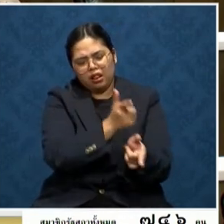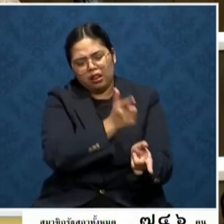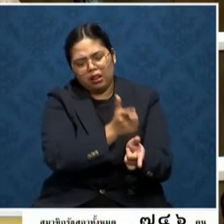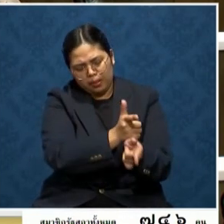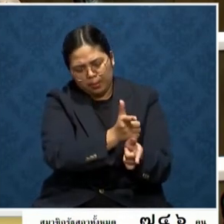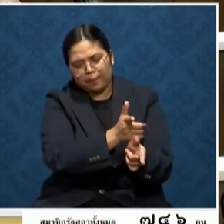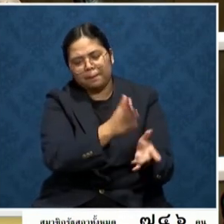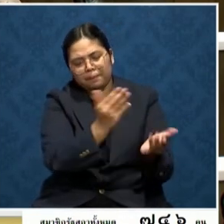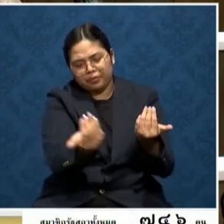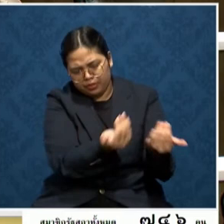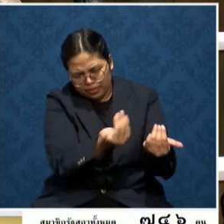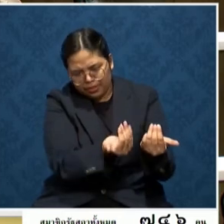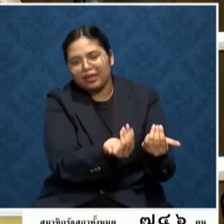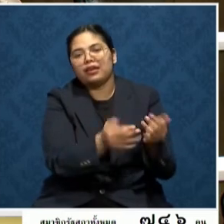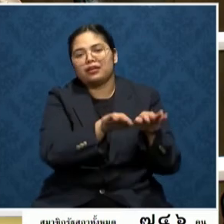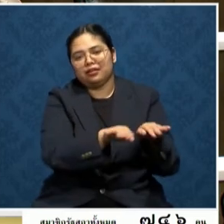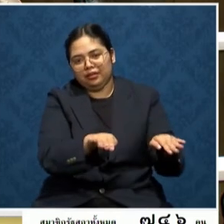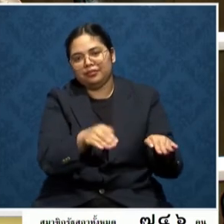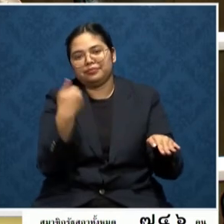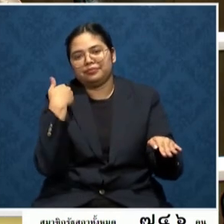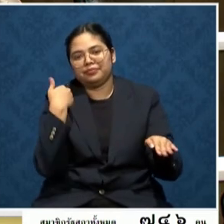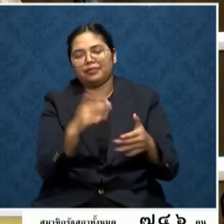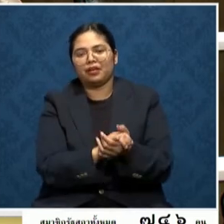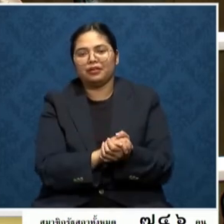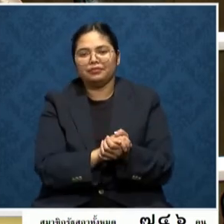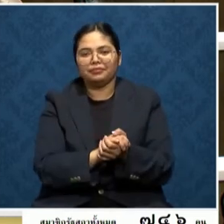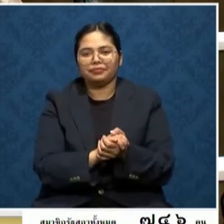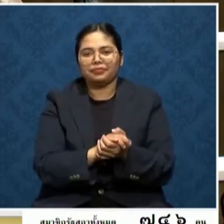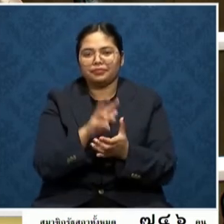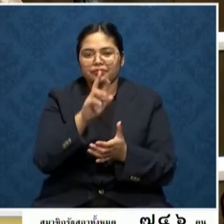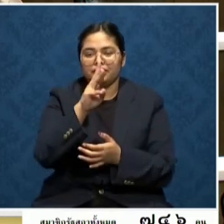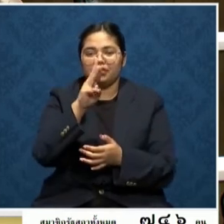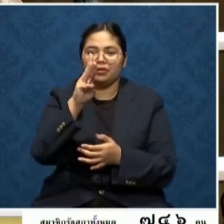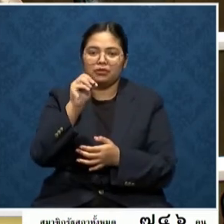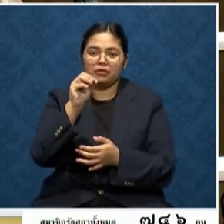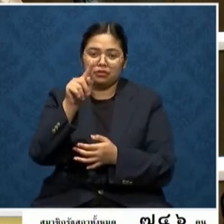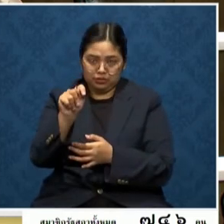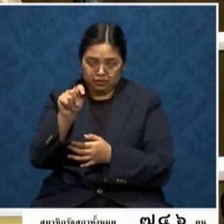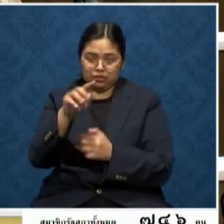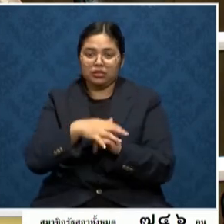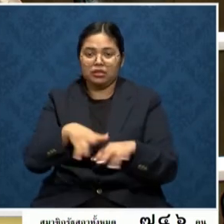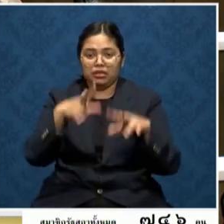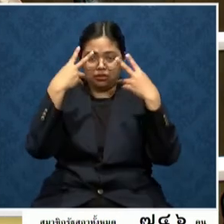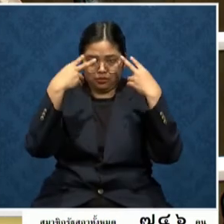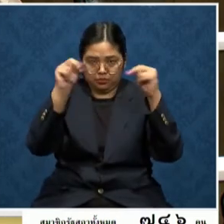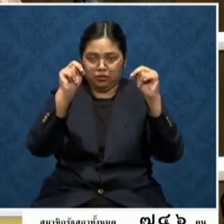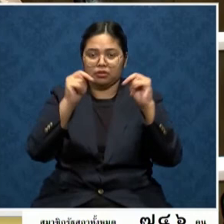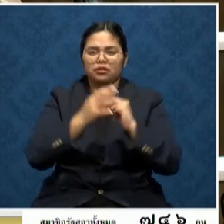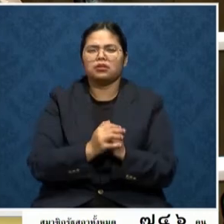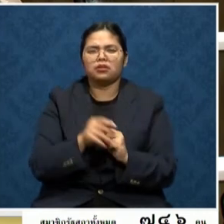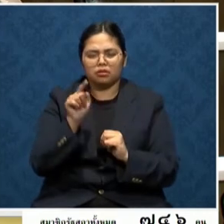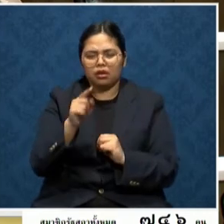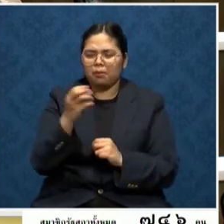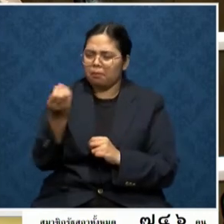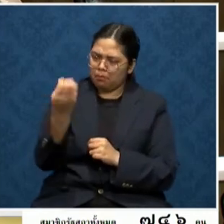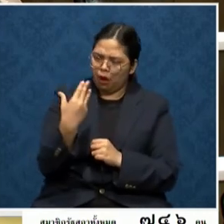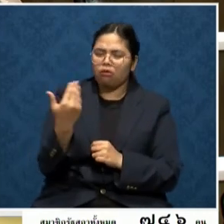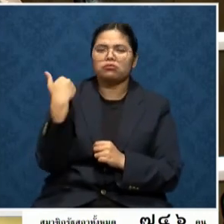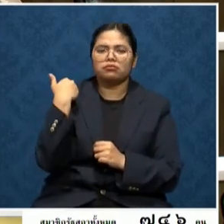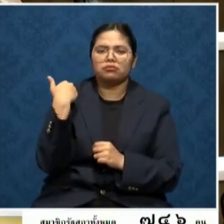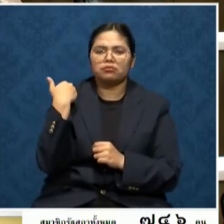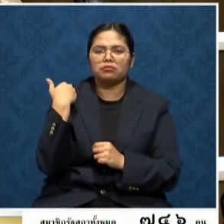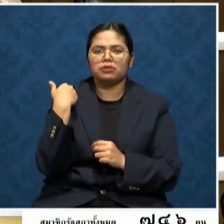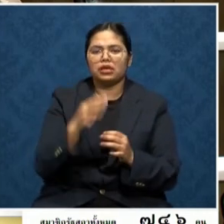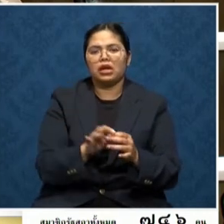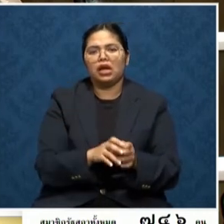ค่ะแม้ท่านนายกรัฐมนตรีนะคะท่านเศรษฐาจะเคยกล่าวเอาไว้นะคะในท